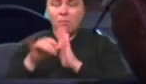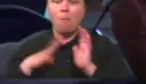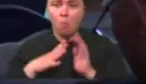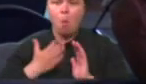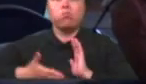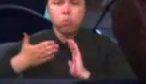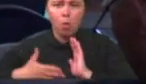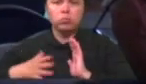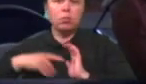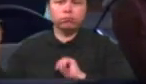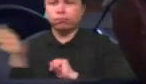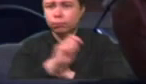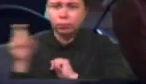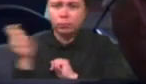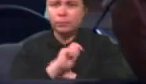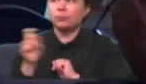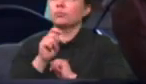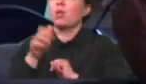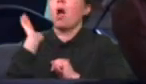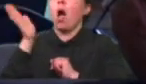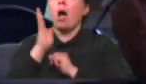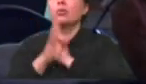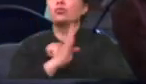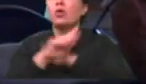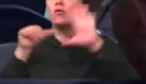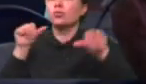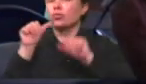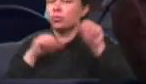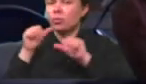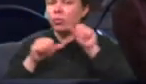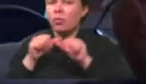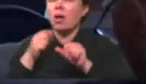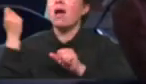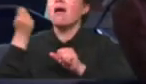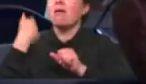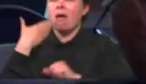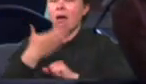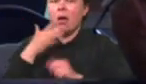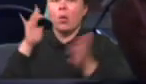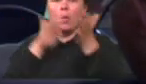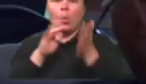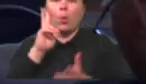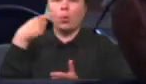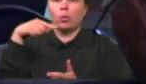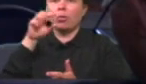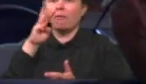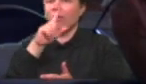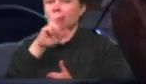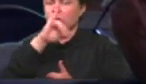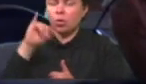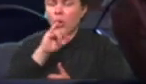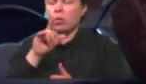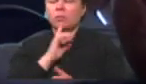pociągiem. W tymże samym 96 roku jechałem pociągiem do Kudowy-Zdroju z